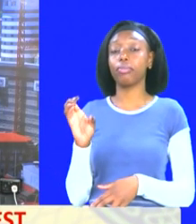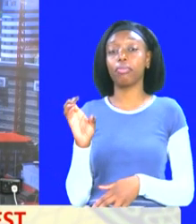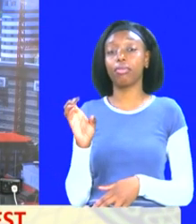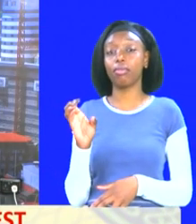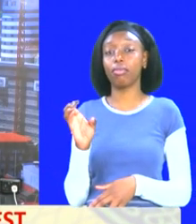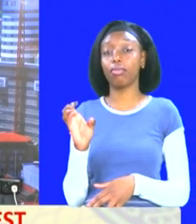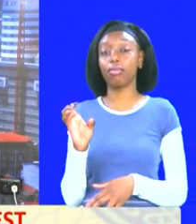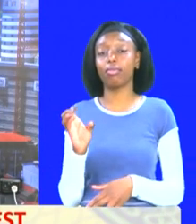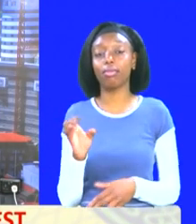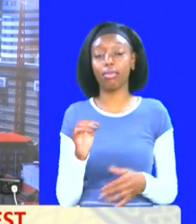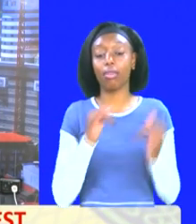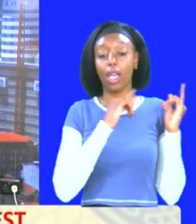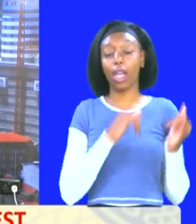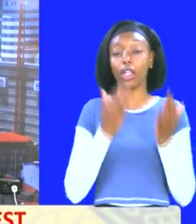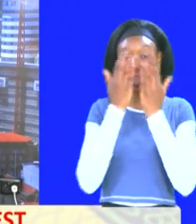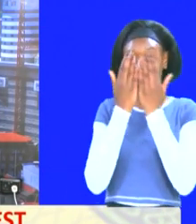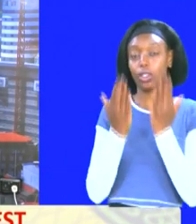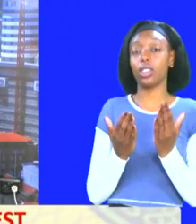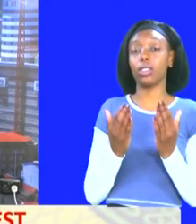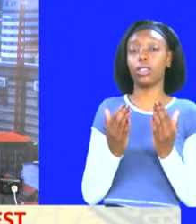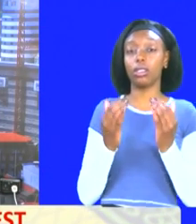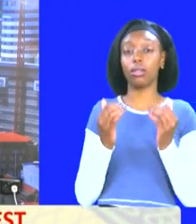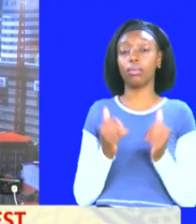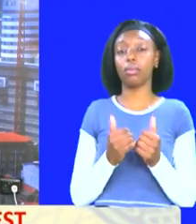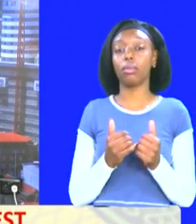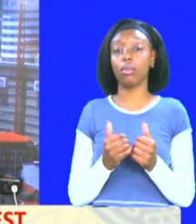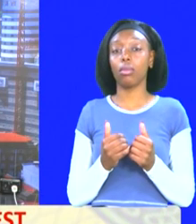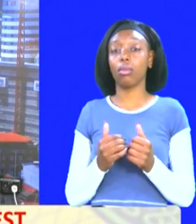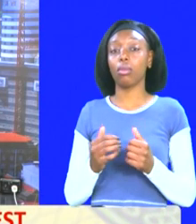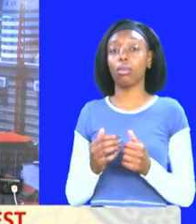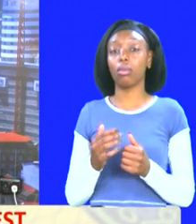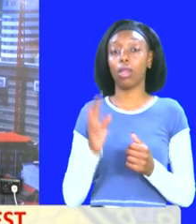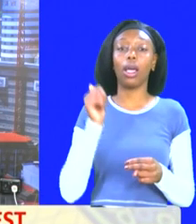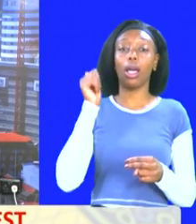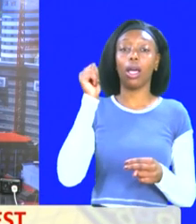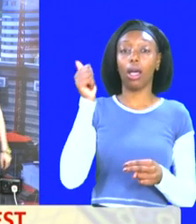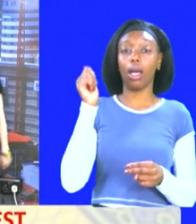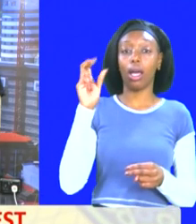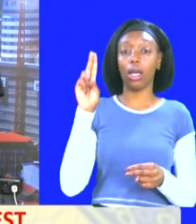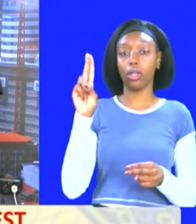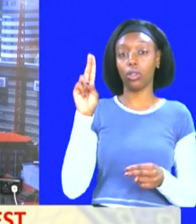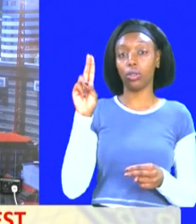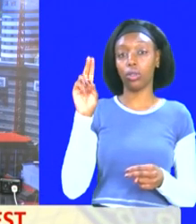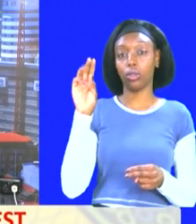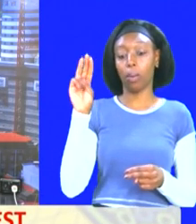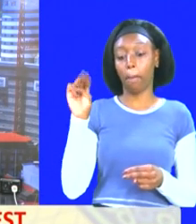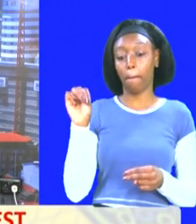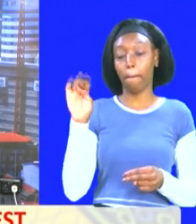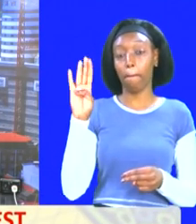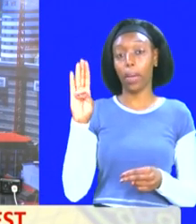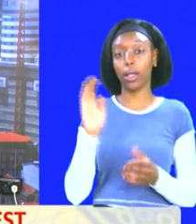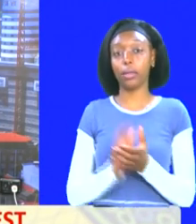face in this little committee. Would you introduce Kwanza? Yo, viewers at home, kama jina ni kutoka Meru,